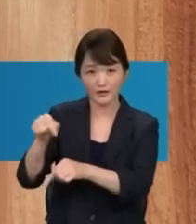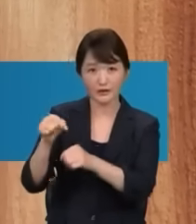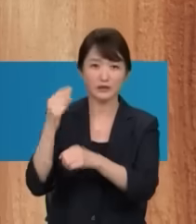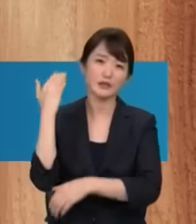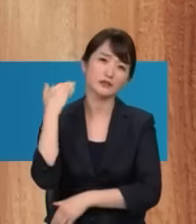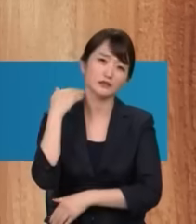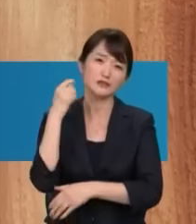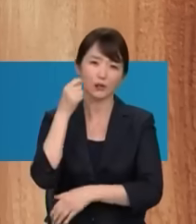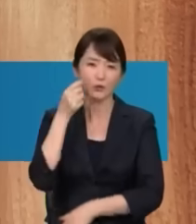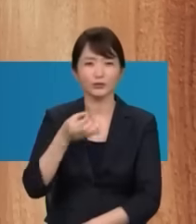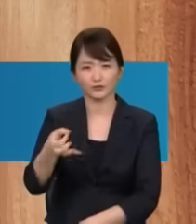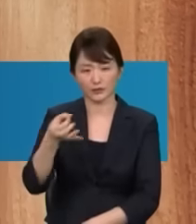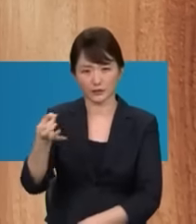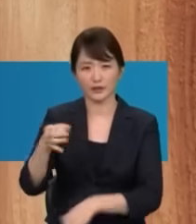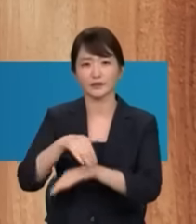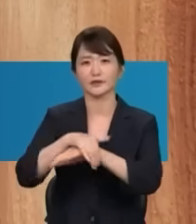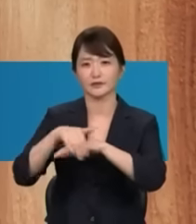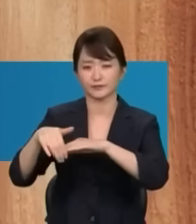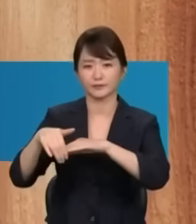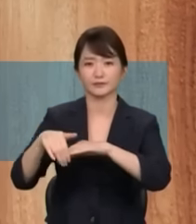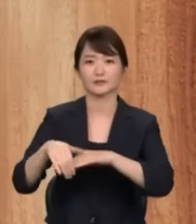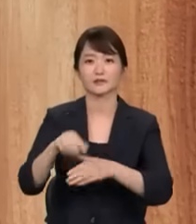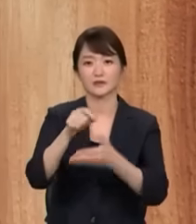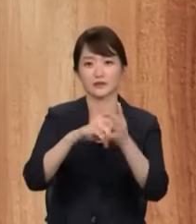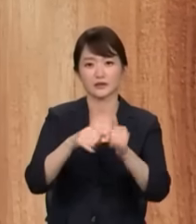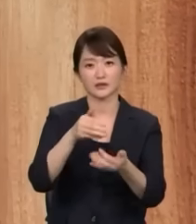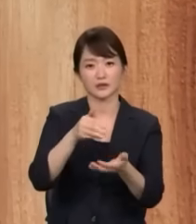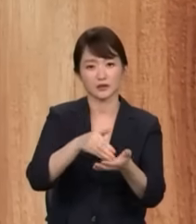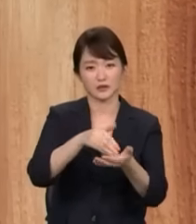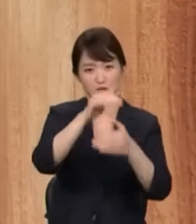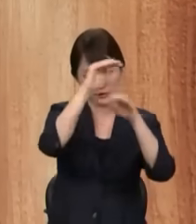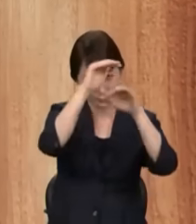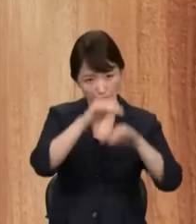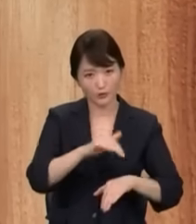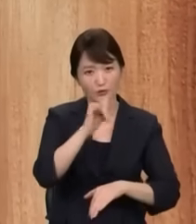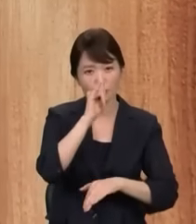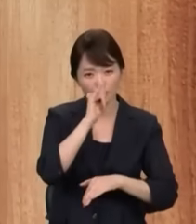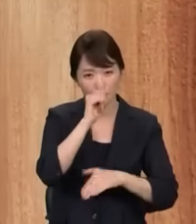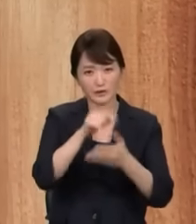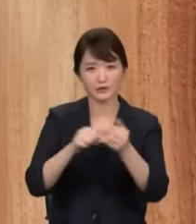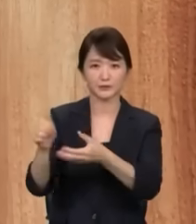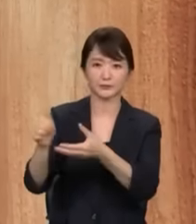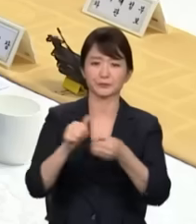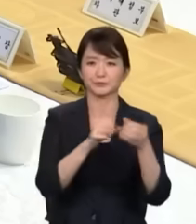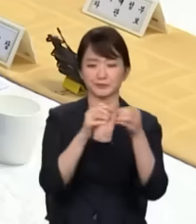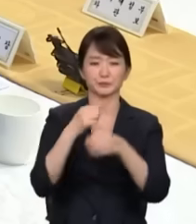풀겠다고도 밝혔습니다. 계속해서 이상화 기자 보도 보시고 스튜디오에서 좀 더 짚어보겠습니다.